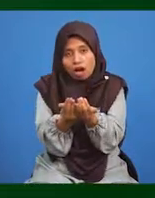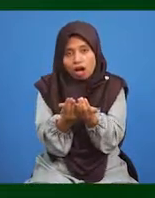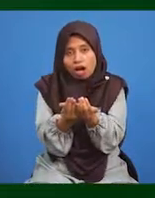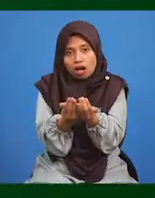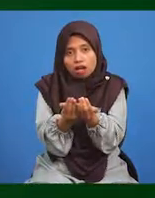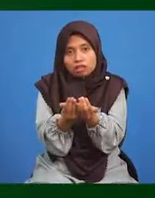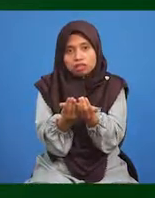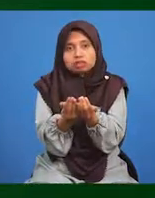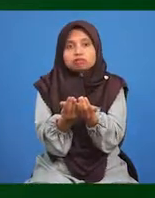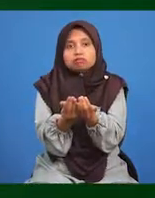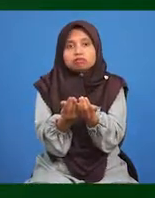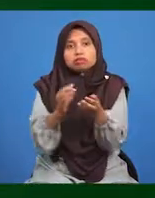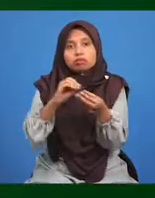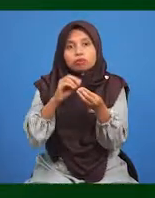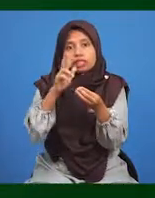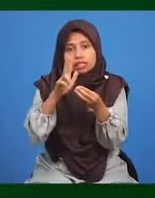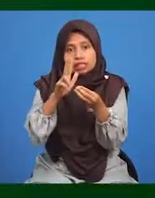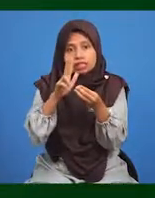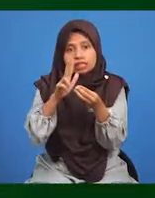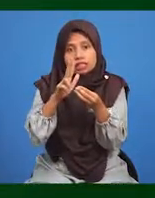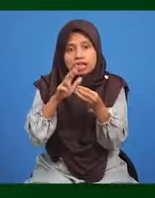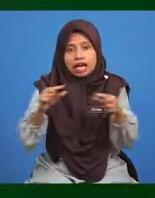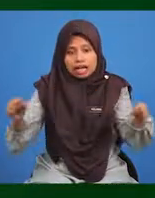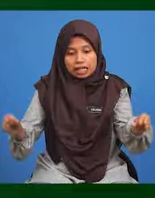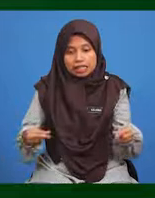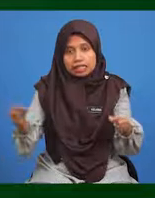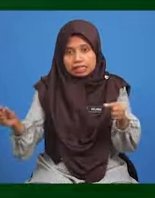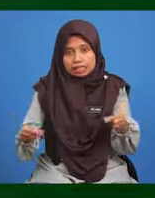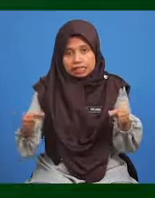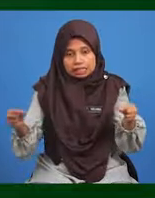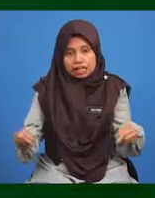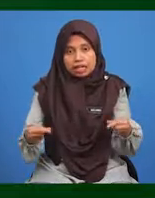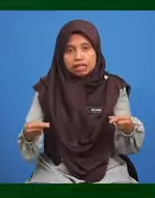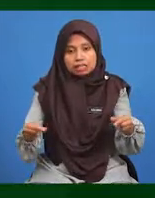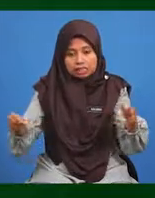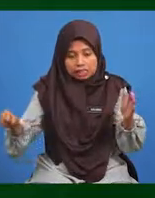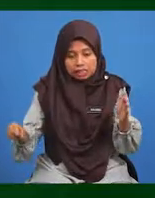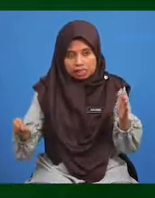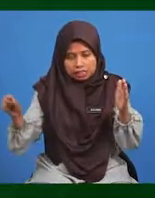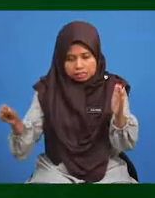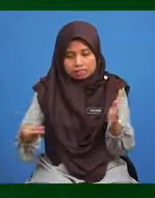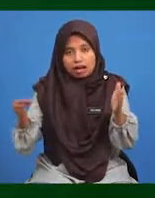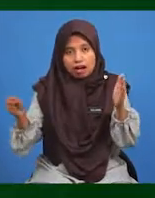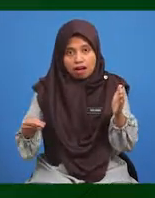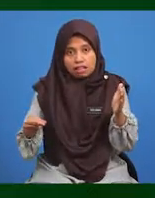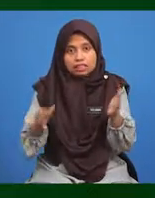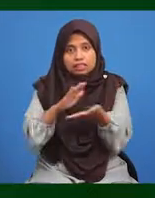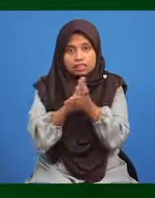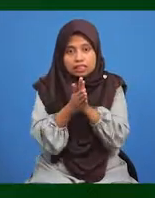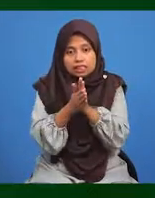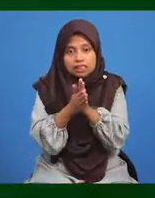Seterusnya, contoh yang ketiga, gendang. Perkataan gendang menjadi